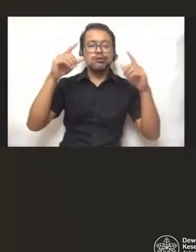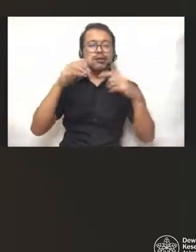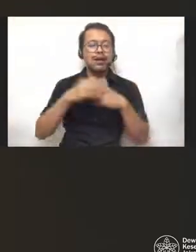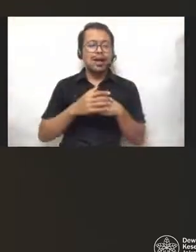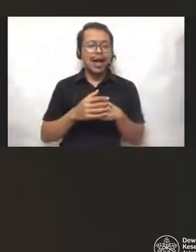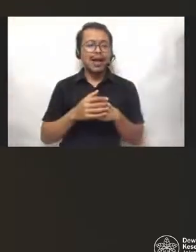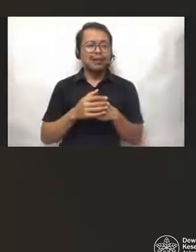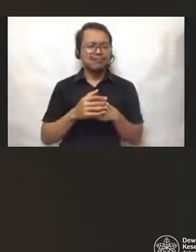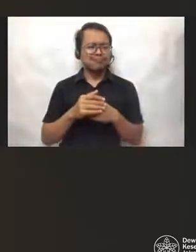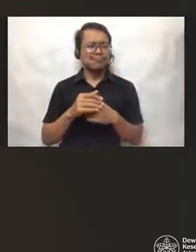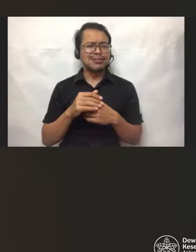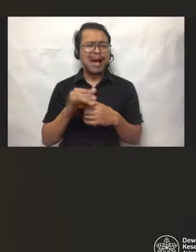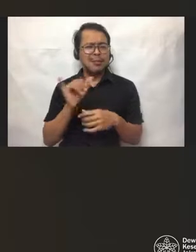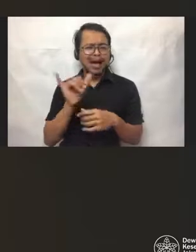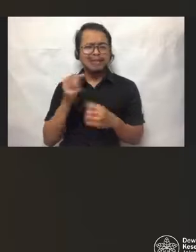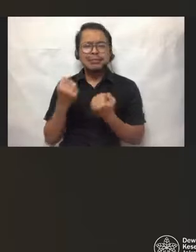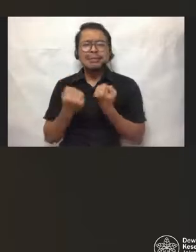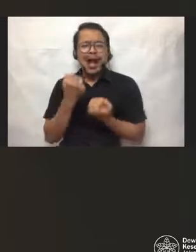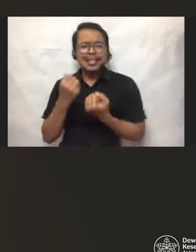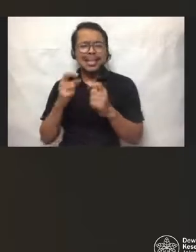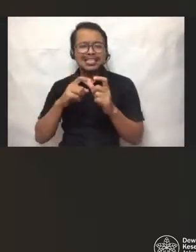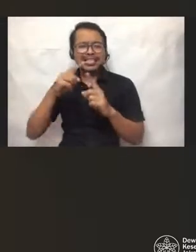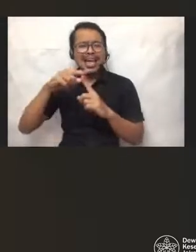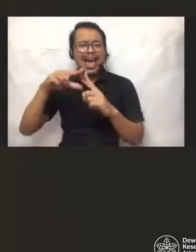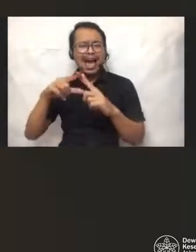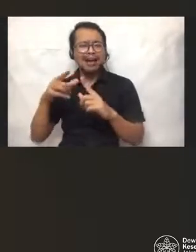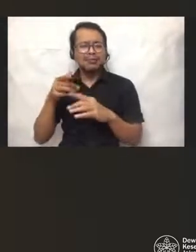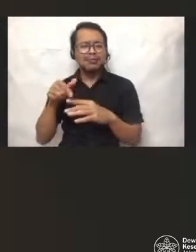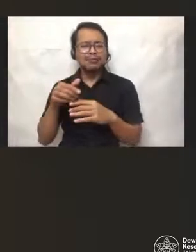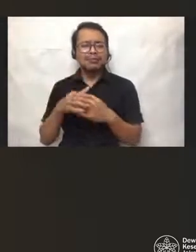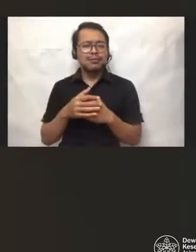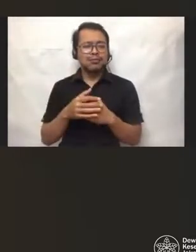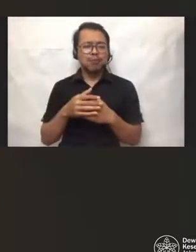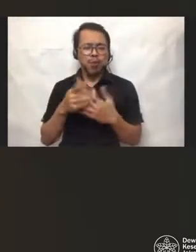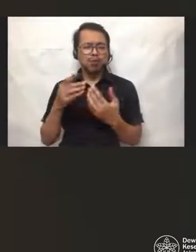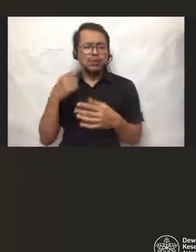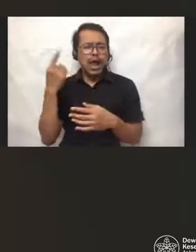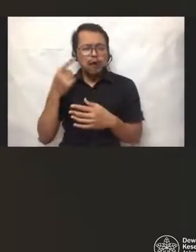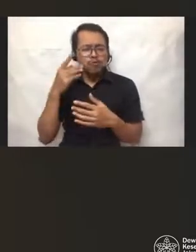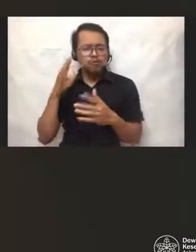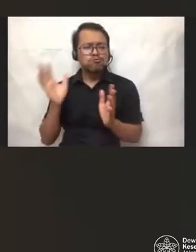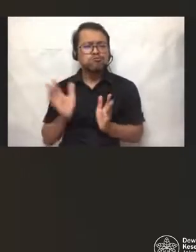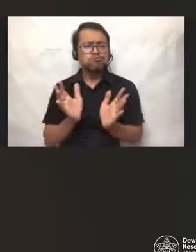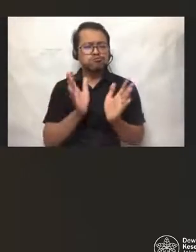STA, tidak pernah absen dalam perjalanan bangsa ke masa depan.